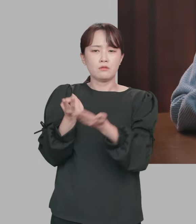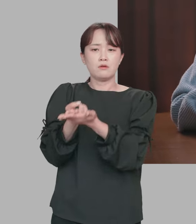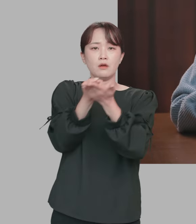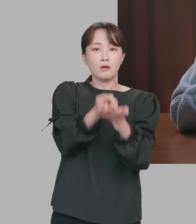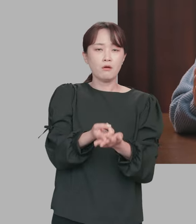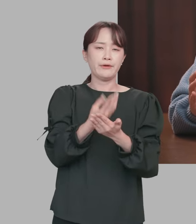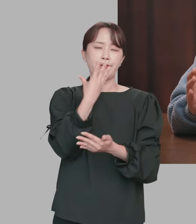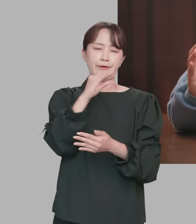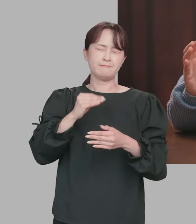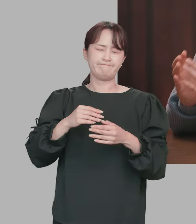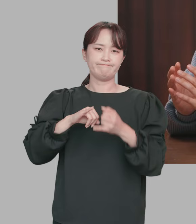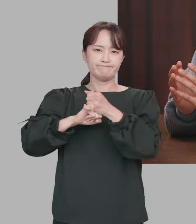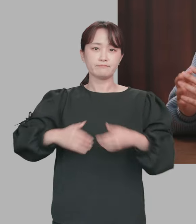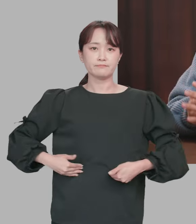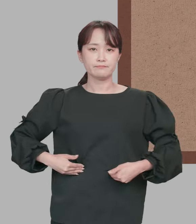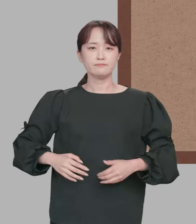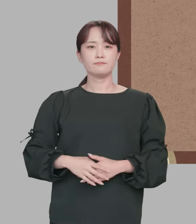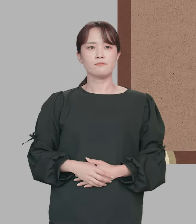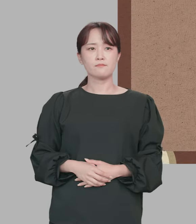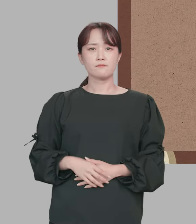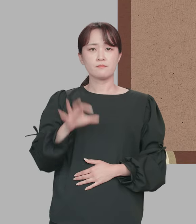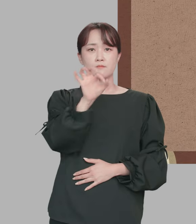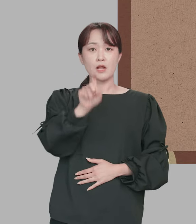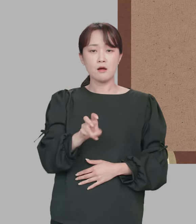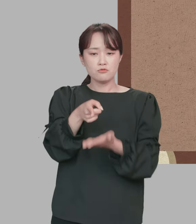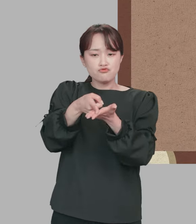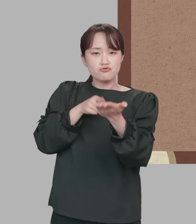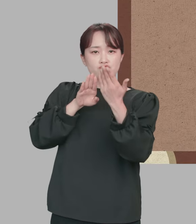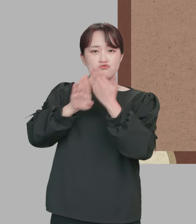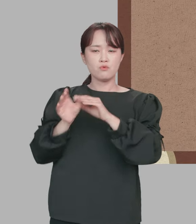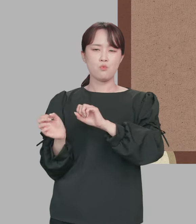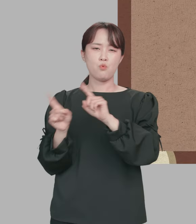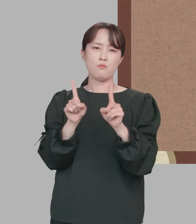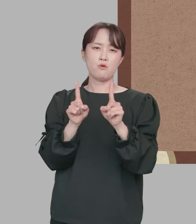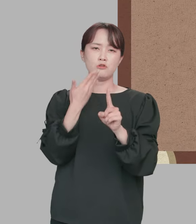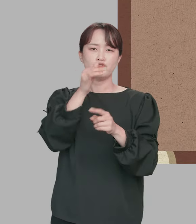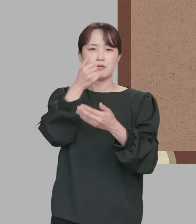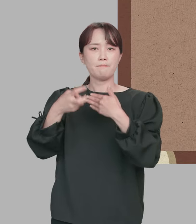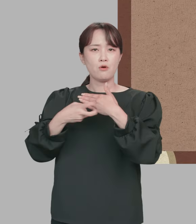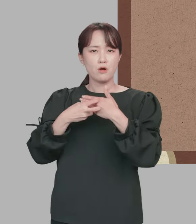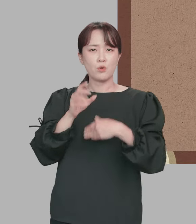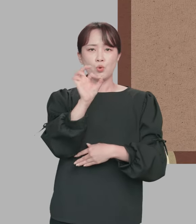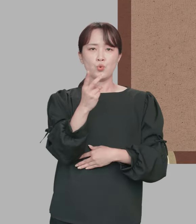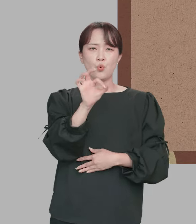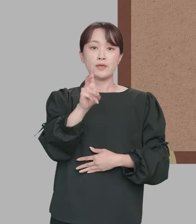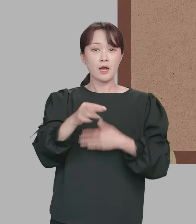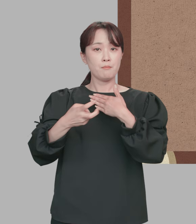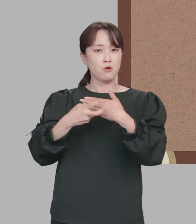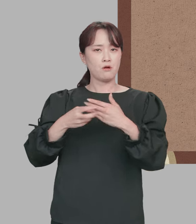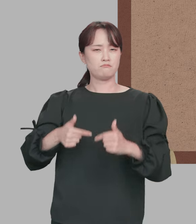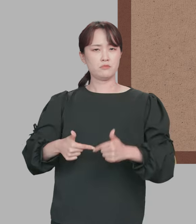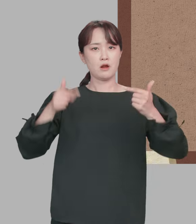등이 당연히 늘어날 수밖에 없을 것이고요. 암 수술 이후에 회복기 병원, 그리고 요양병원의 입원 수요